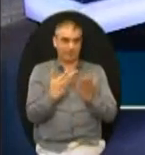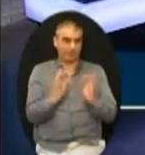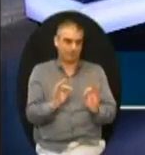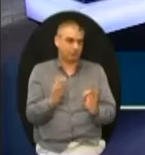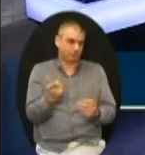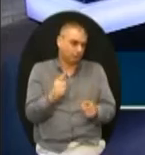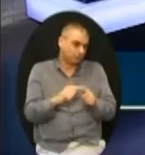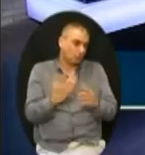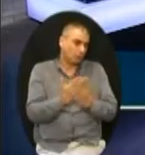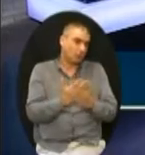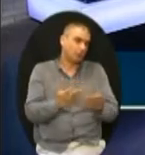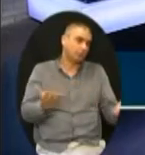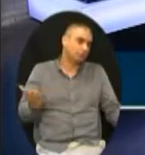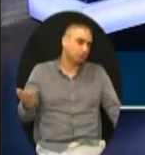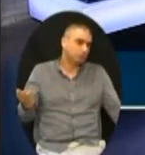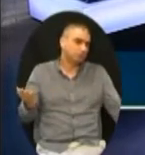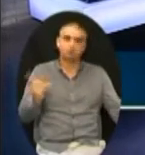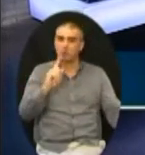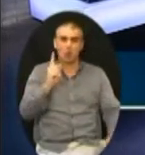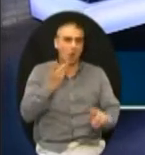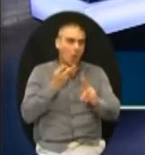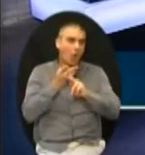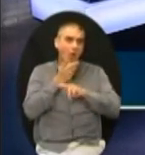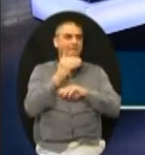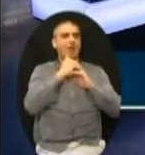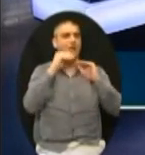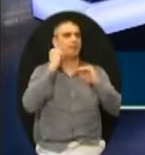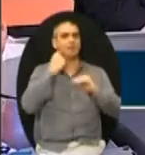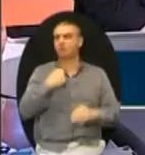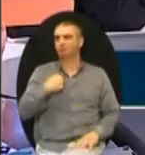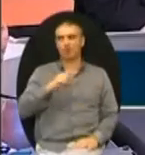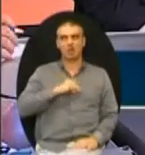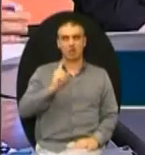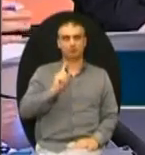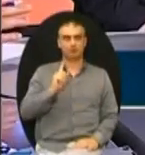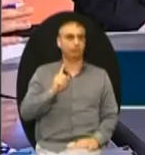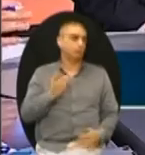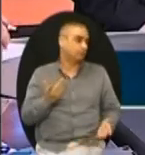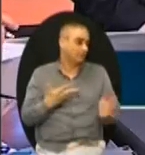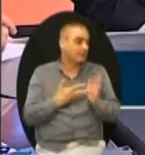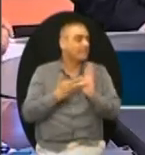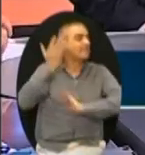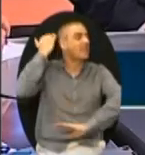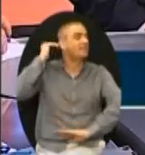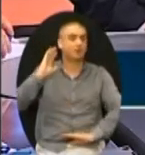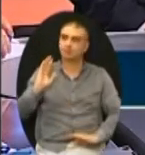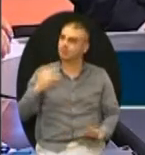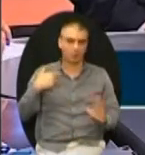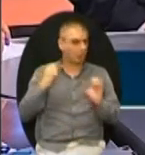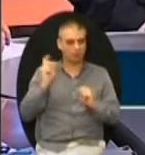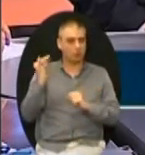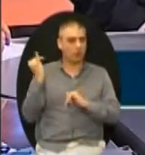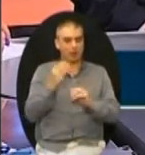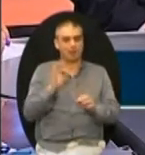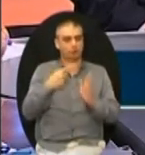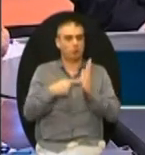מסוג התיקים שלא עוברים את הרף הפלילי. אני לא מסכים איתו, ואני לא בטוח שהוא יכול... אני לא בטוח שהוא יכול להמציא